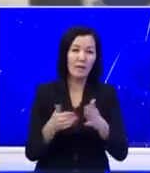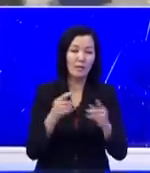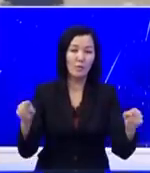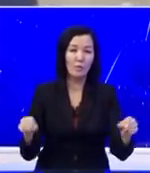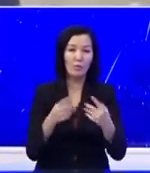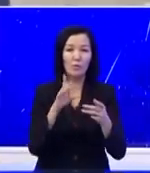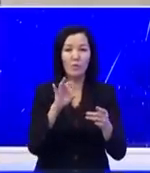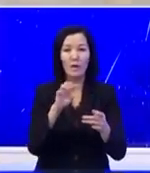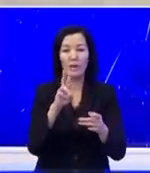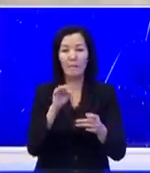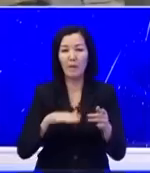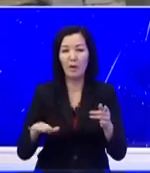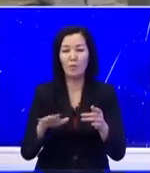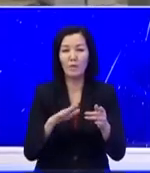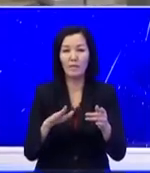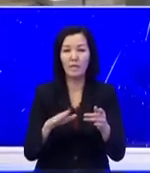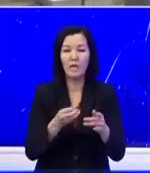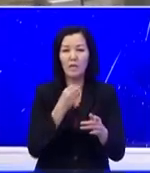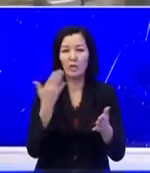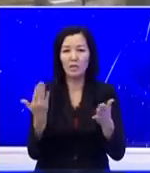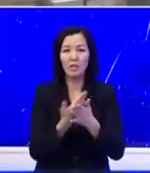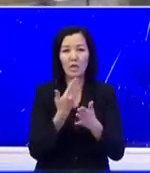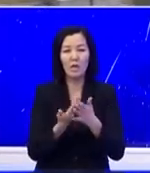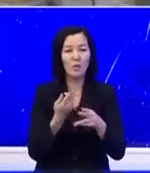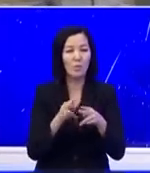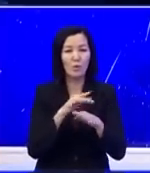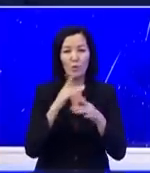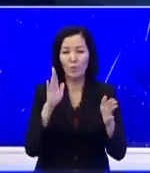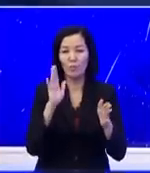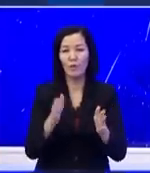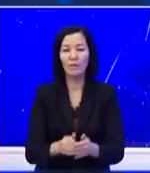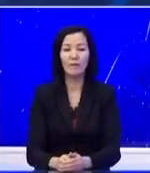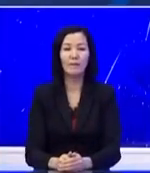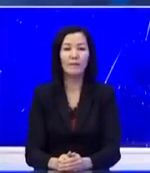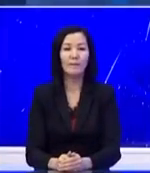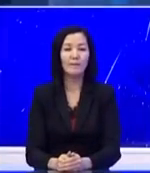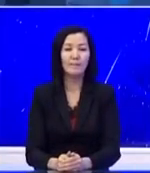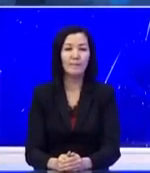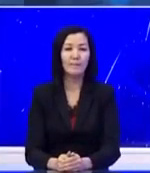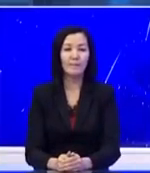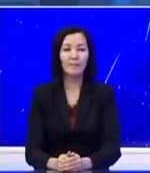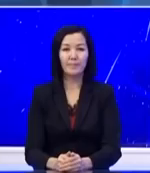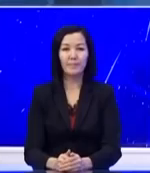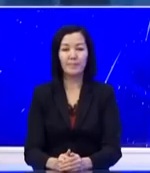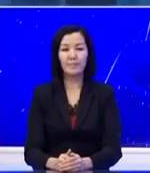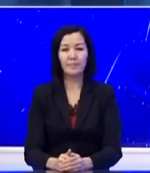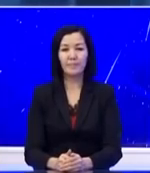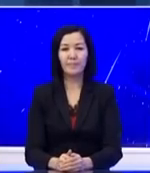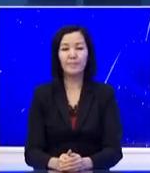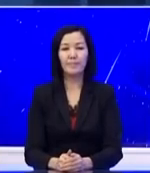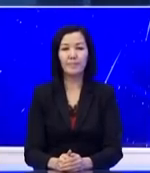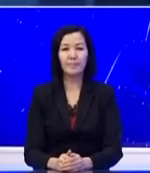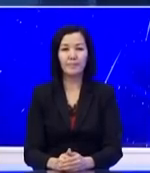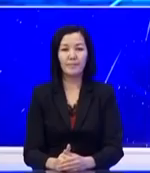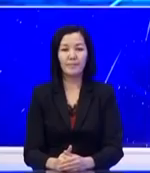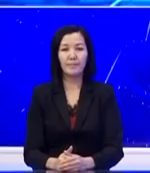тіктеген Райымбек ауданында сүйіншілі жаңалық аз болмаса анық. Құрманжан Қасымжанұлы, Аманжол Жүнкешев, Жетісу